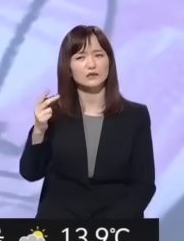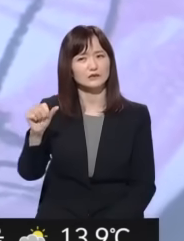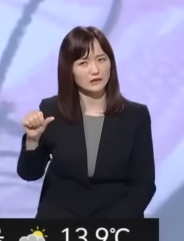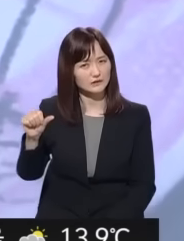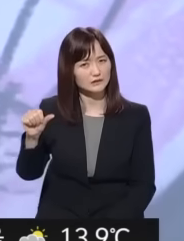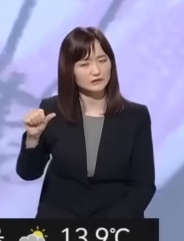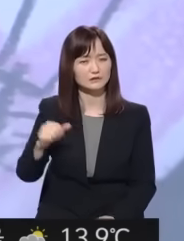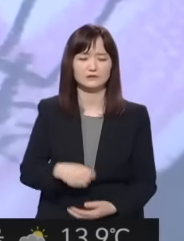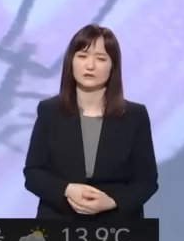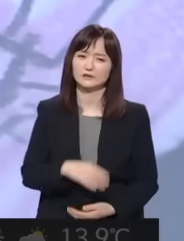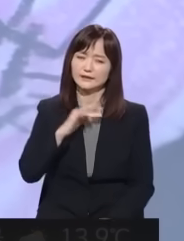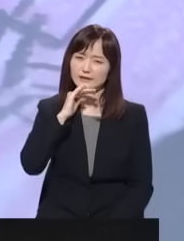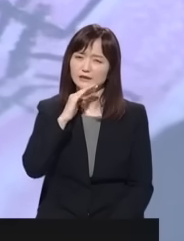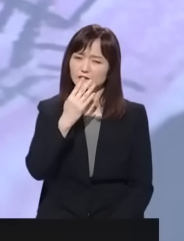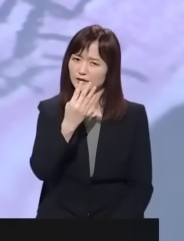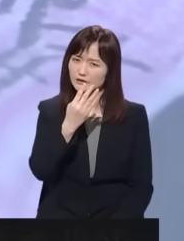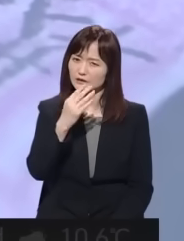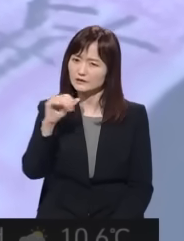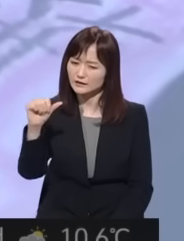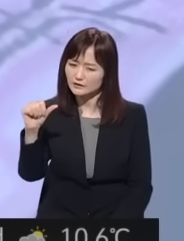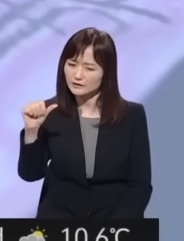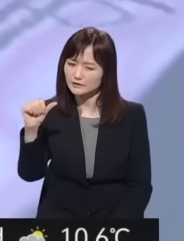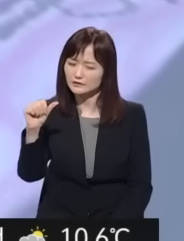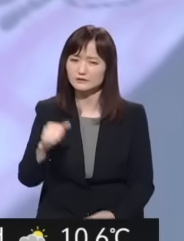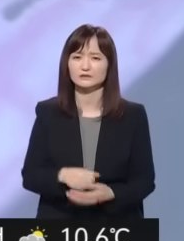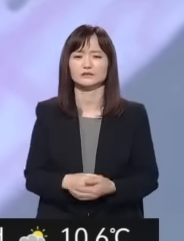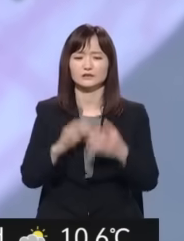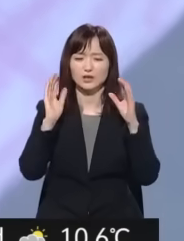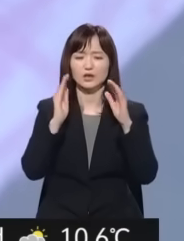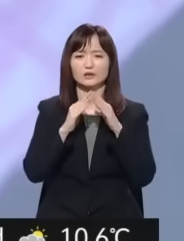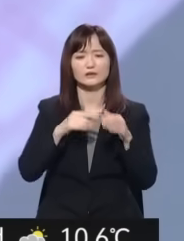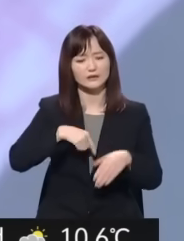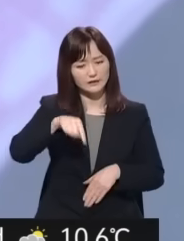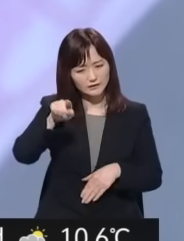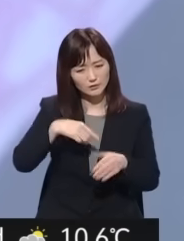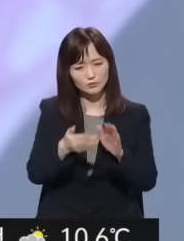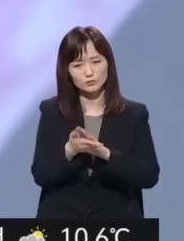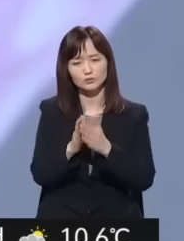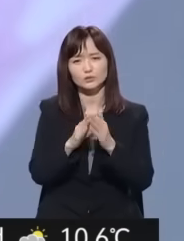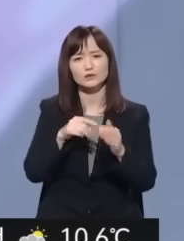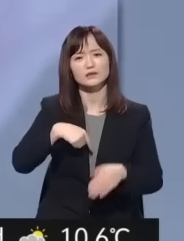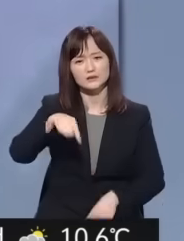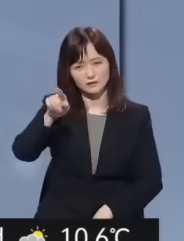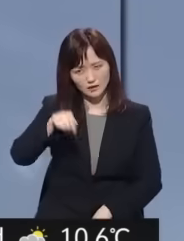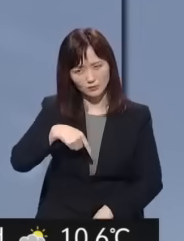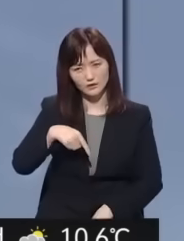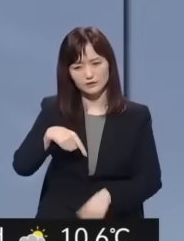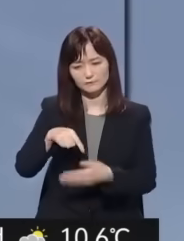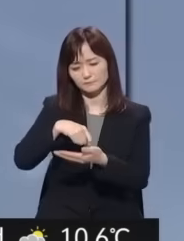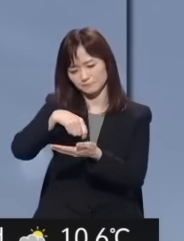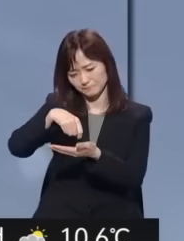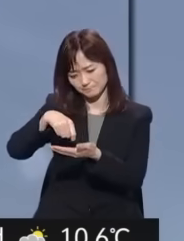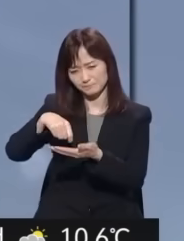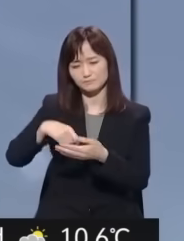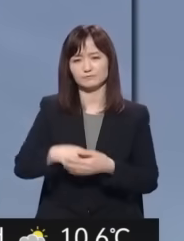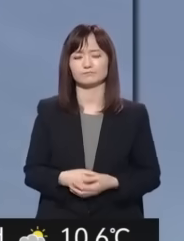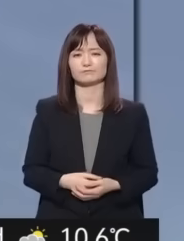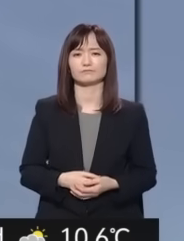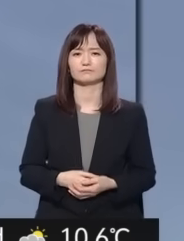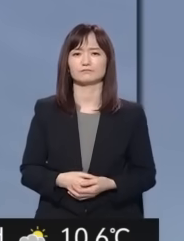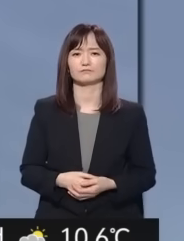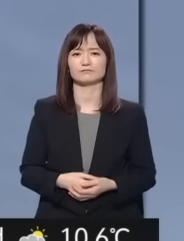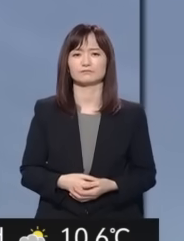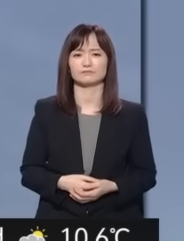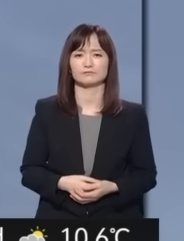아마네 사람이면 5살이 어린이집 아니면 유치원 갔다 와서 적었는 것 같은데요 아까 앵커가 이야기를 했다시피 모르겠습니다이 뒤에이